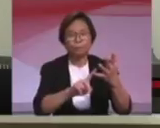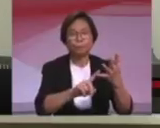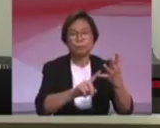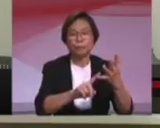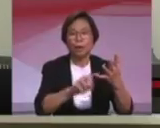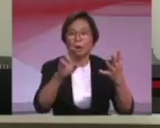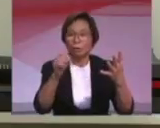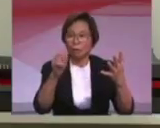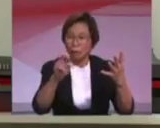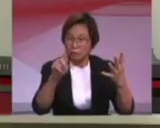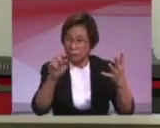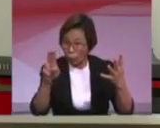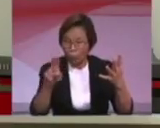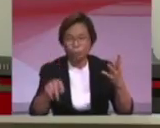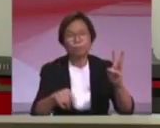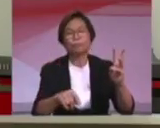Rantau,